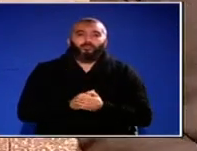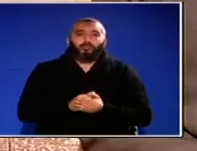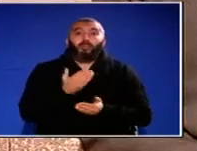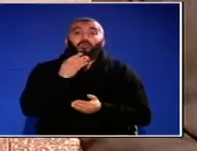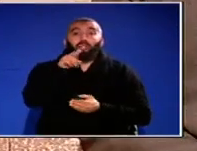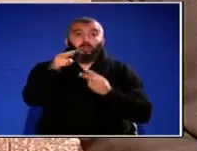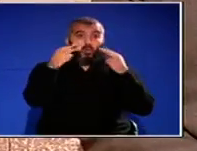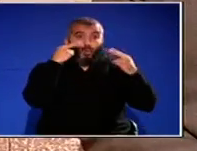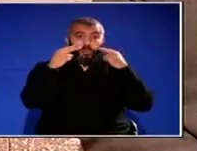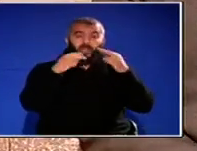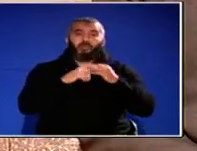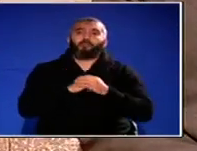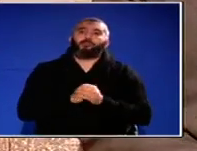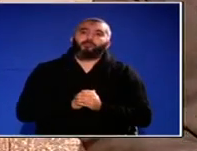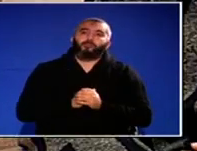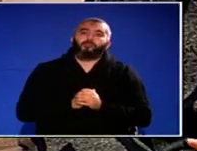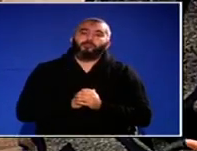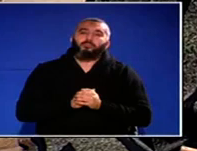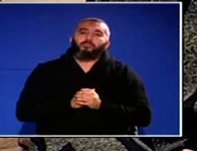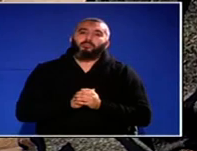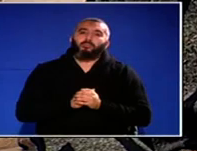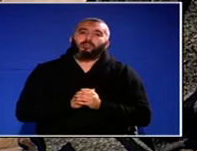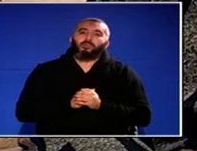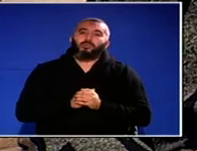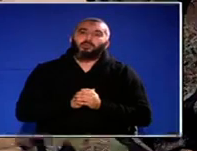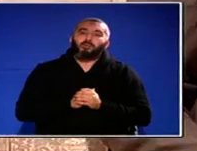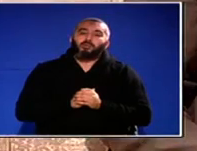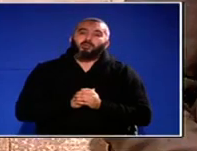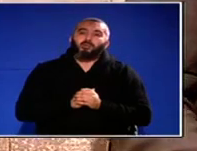لكم شيخنا أستاذنا الدكتور عبد القادر بن عزوز، الله